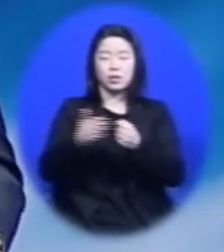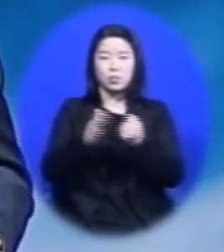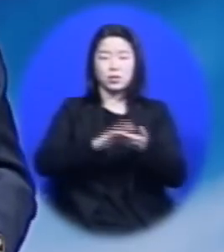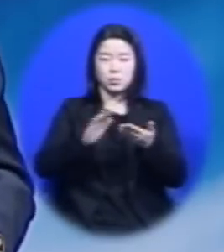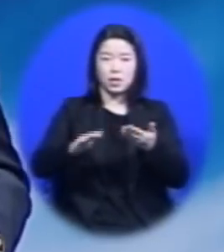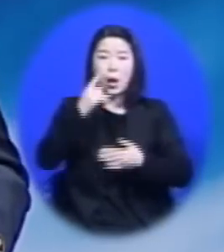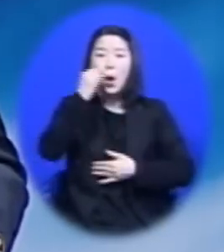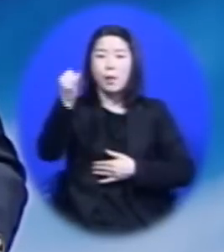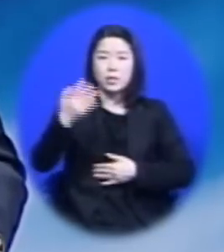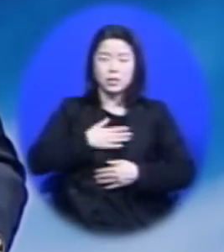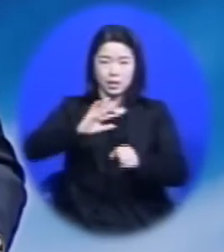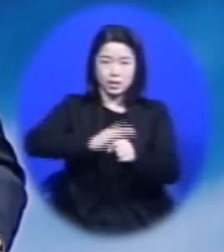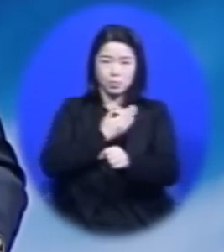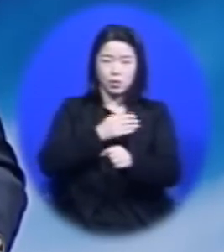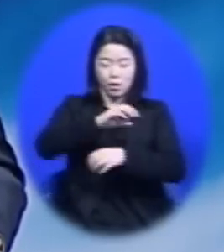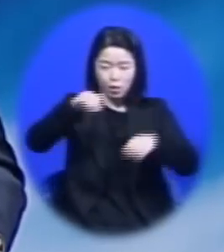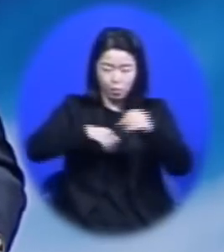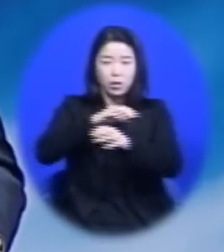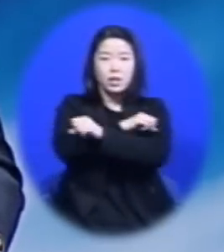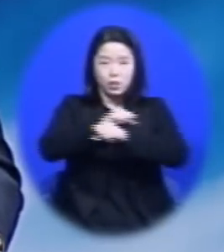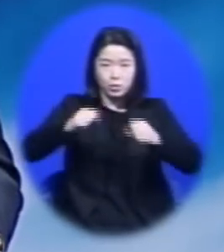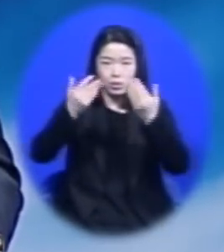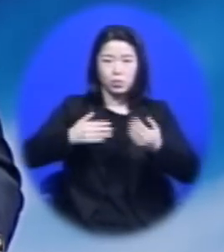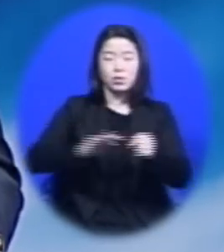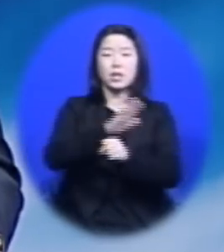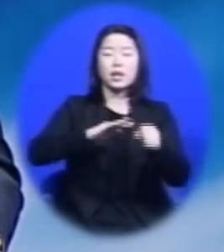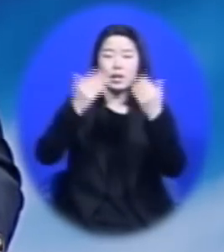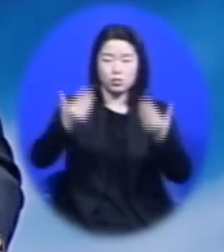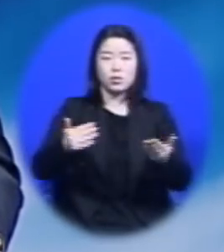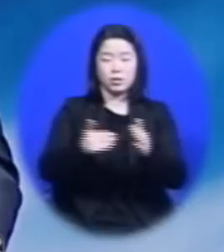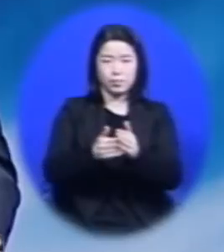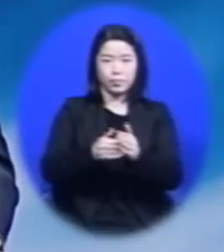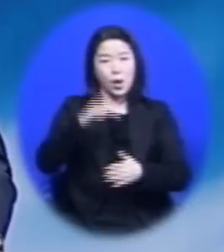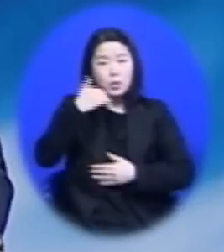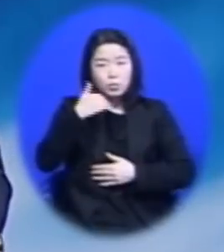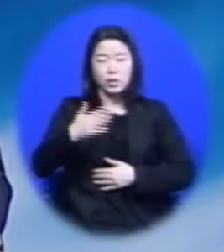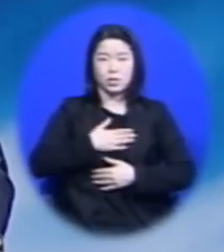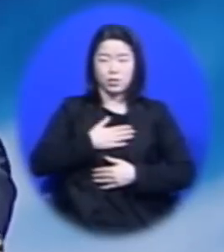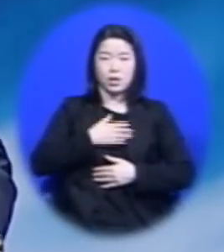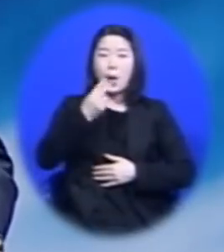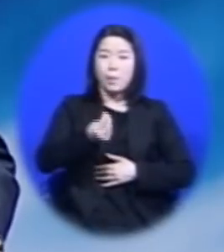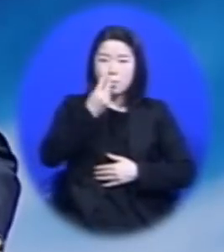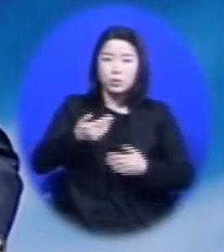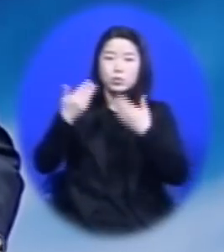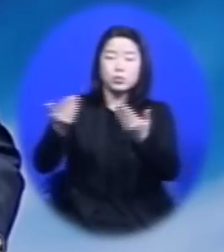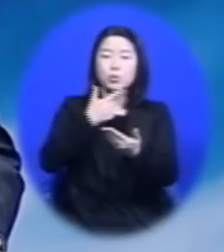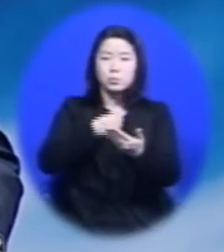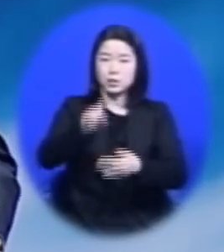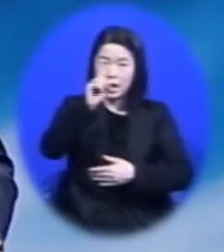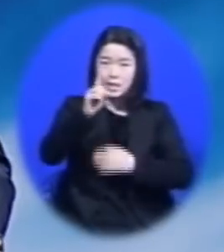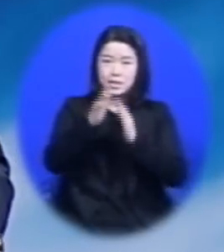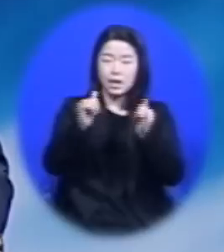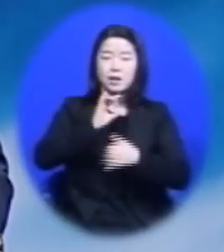어머니는 저의 못을 오려 용서해 주셨고 저를 사랑해주셨습니다 군가 저에게 저의 목숨을 주고 싶은 사람을 한